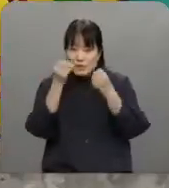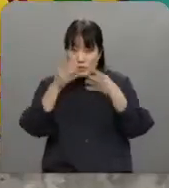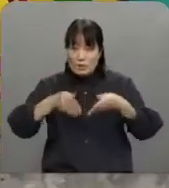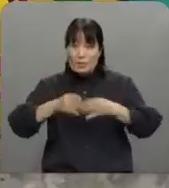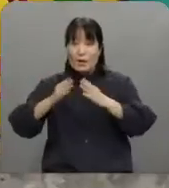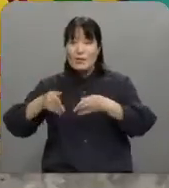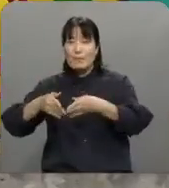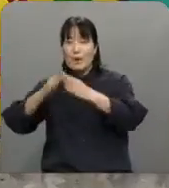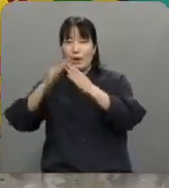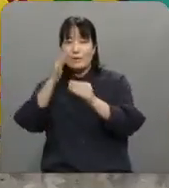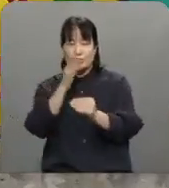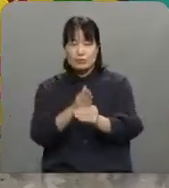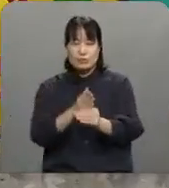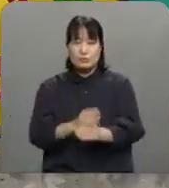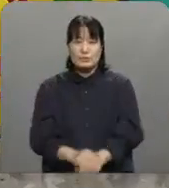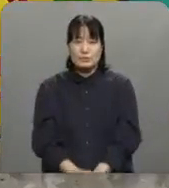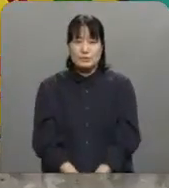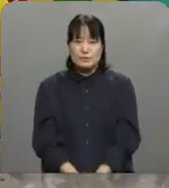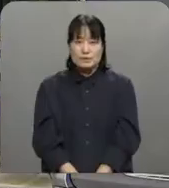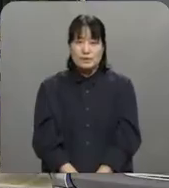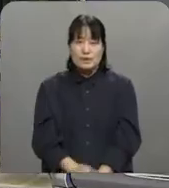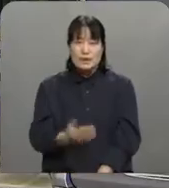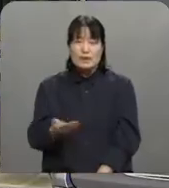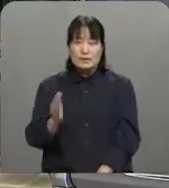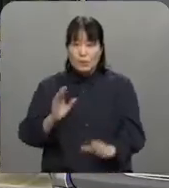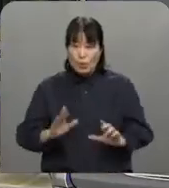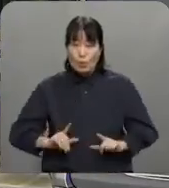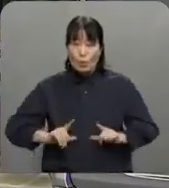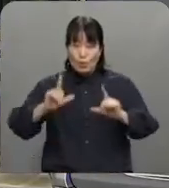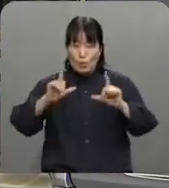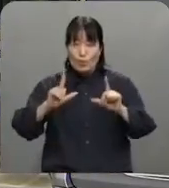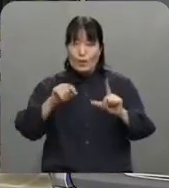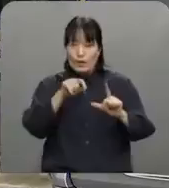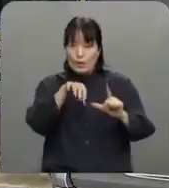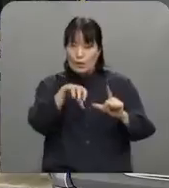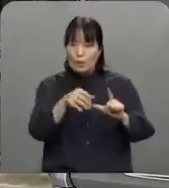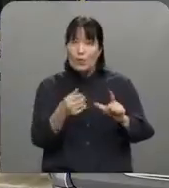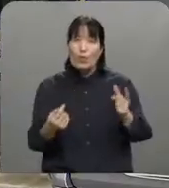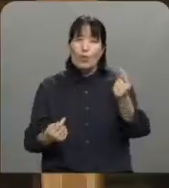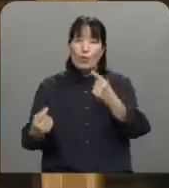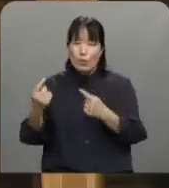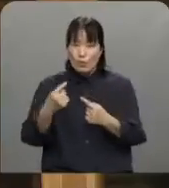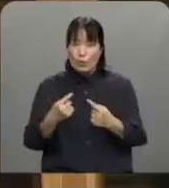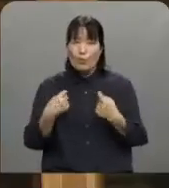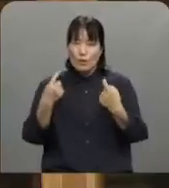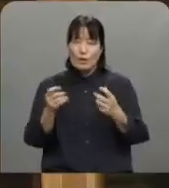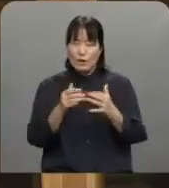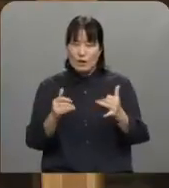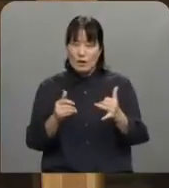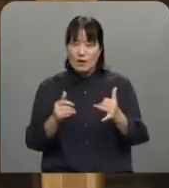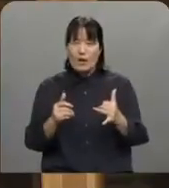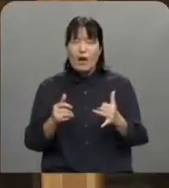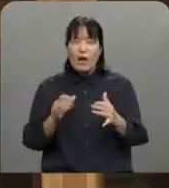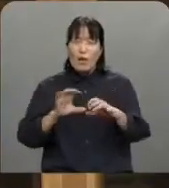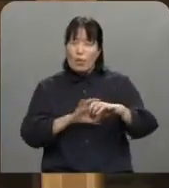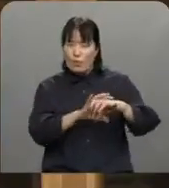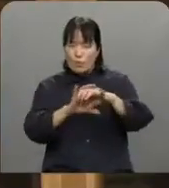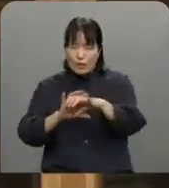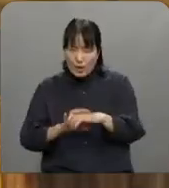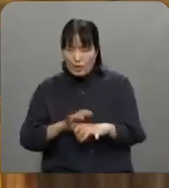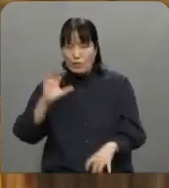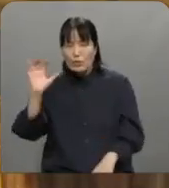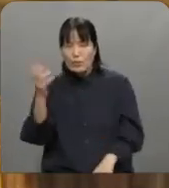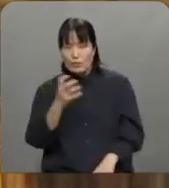건물이 속속 들어서고 있습니다. 그럼에도 올해 소금강 탐방객은 코로나19와 태풍 등의 영향으로 예년에 비해